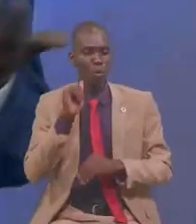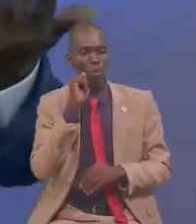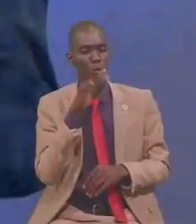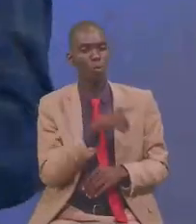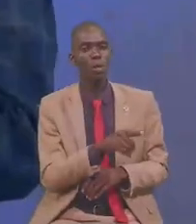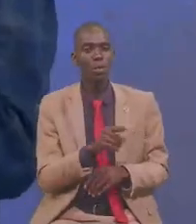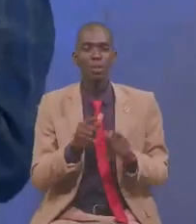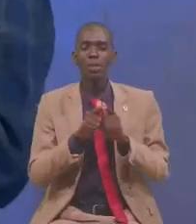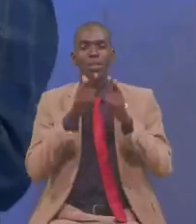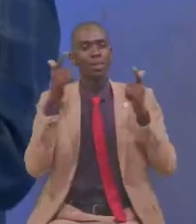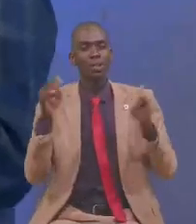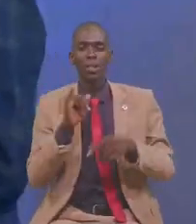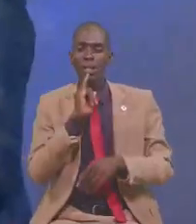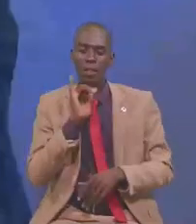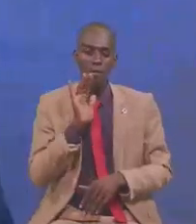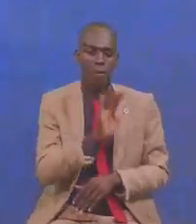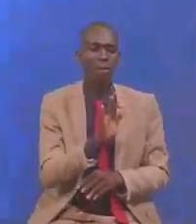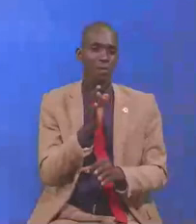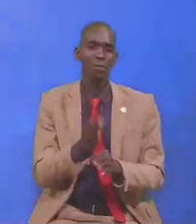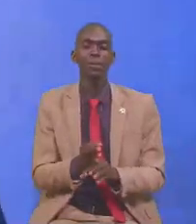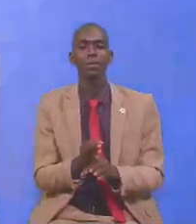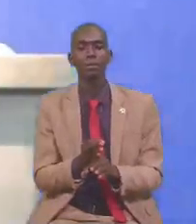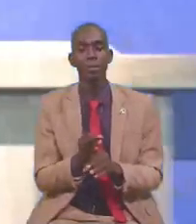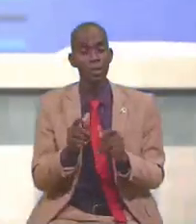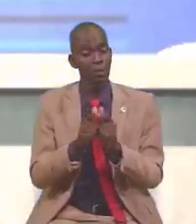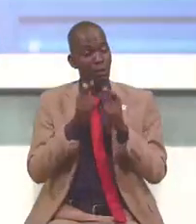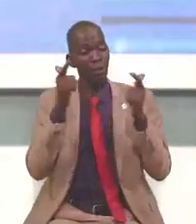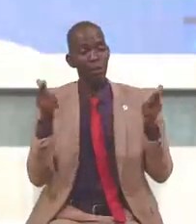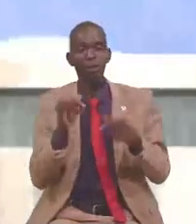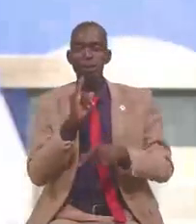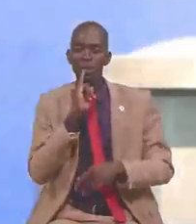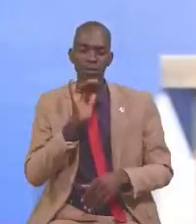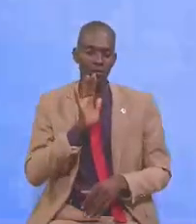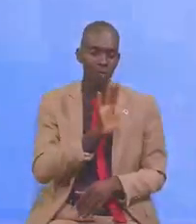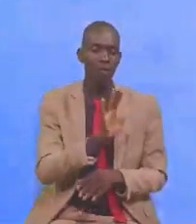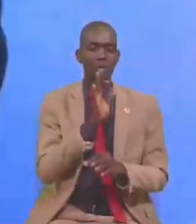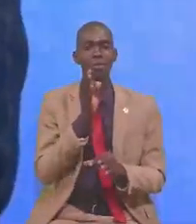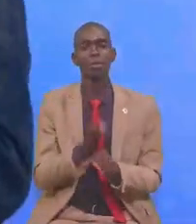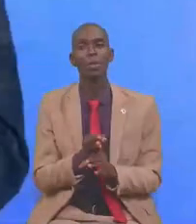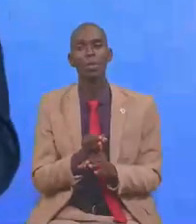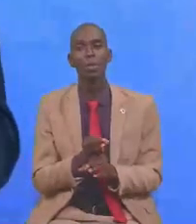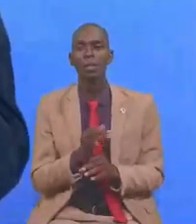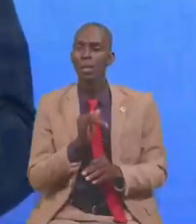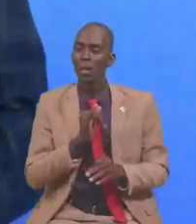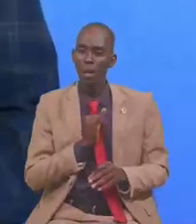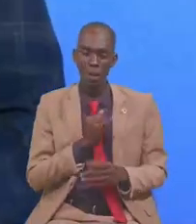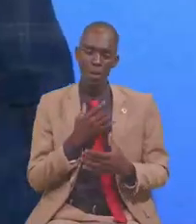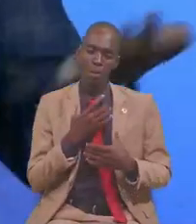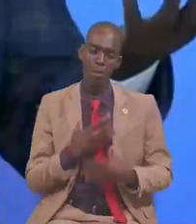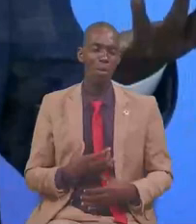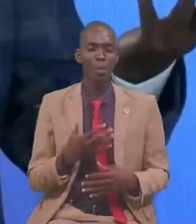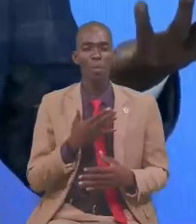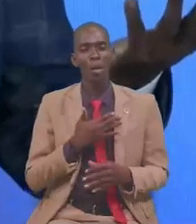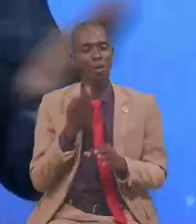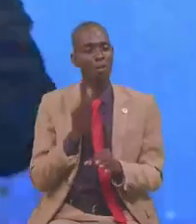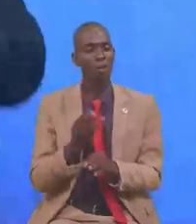ta foi est grande. Ta foi est grande. Je souhaite que ma